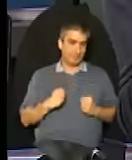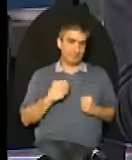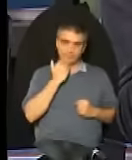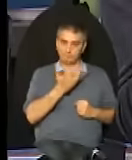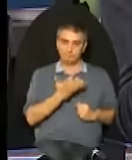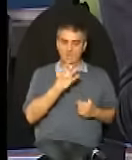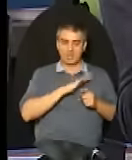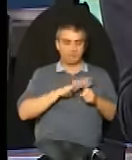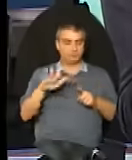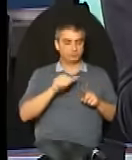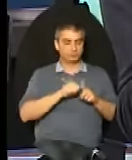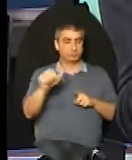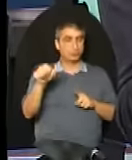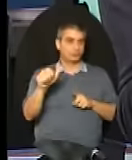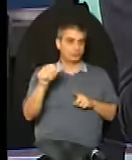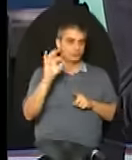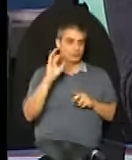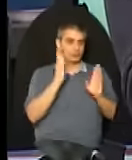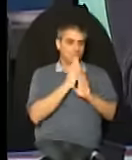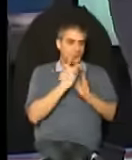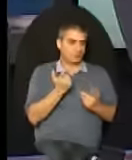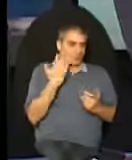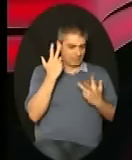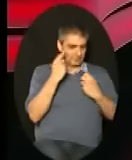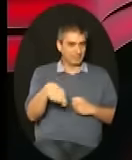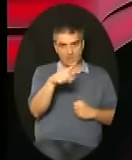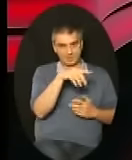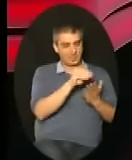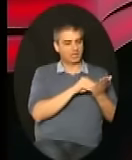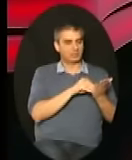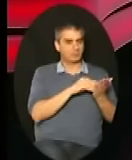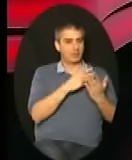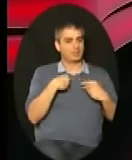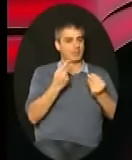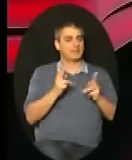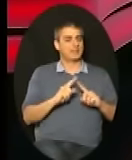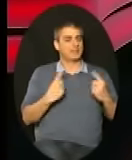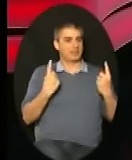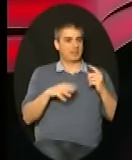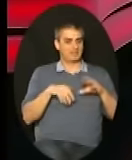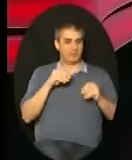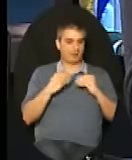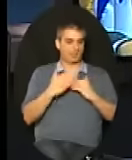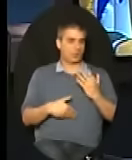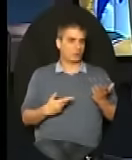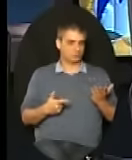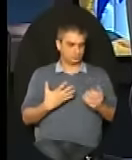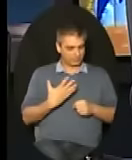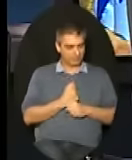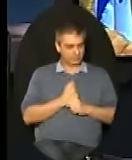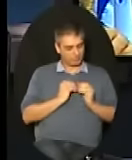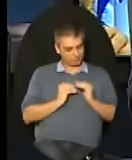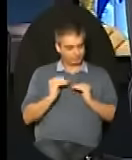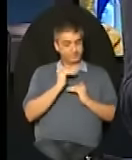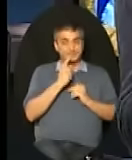הרעוע, 5 חודשים, 6 חודשים של גל טרור, היה מצופה שאתם כרשימה שנתנה אלטרנטיבה בבחירות האחרונות, תצליחו